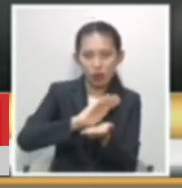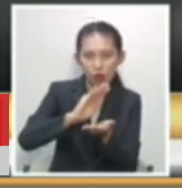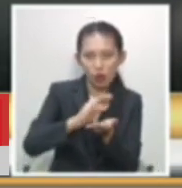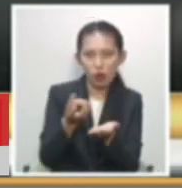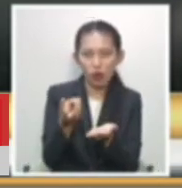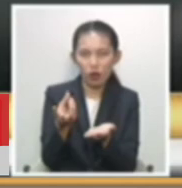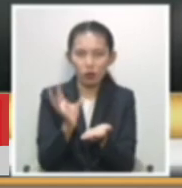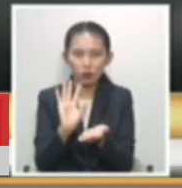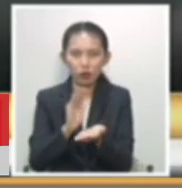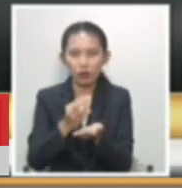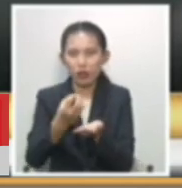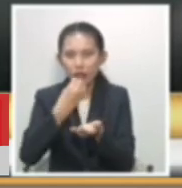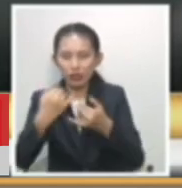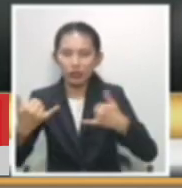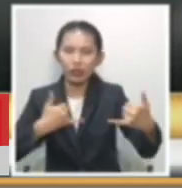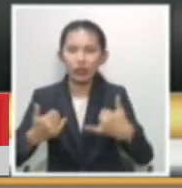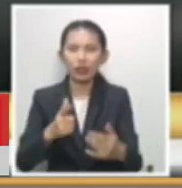ฉะนั้น